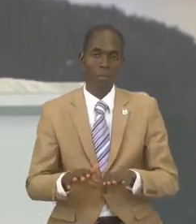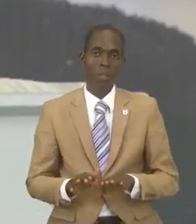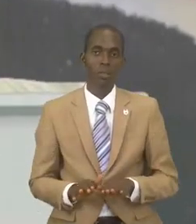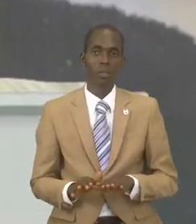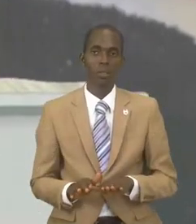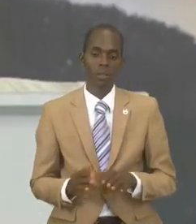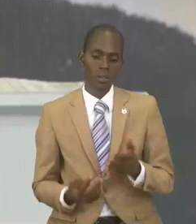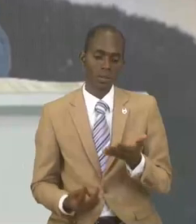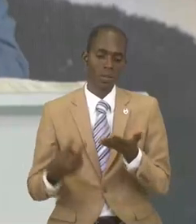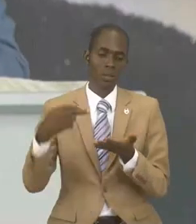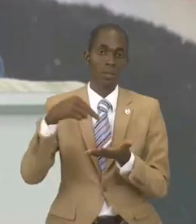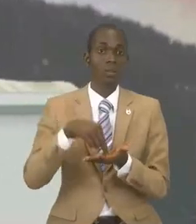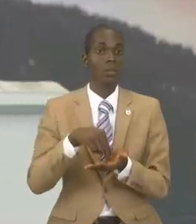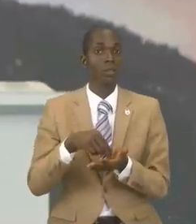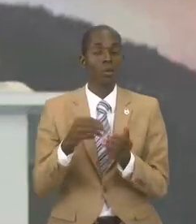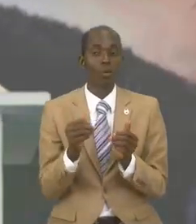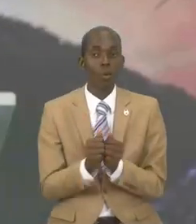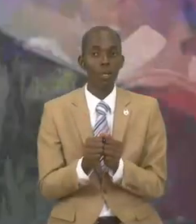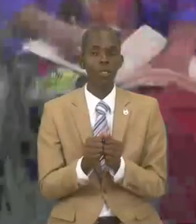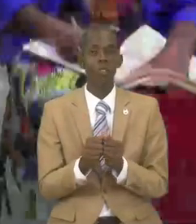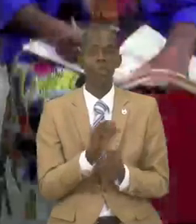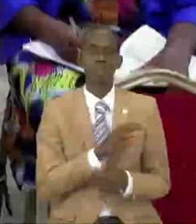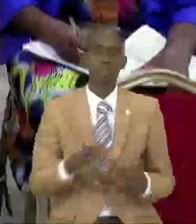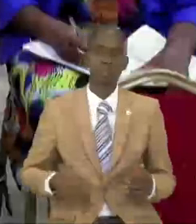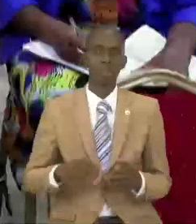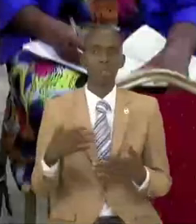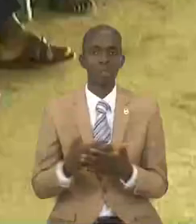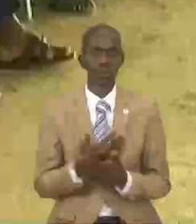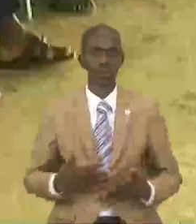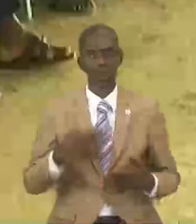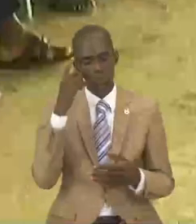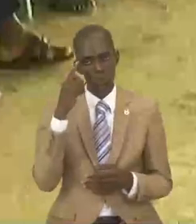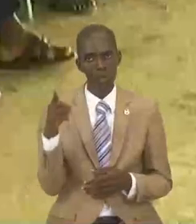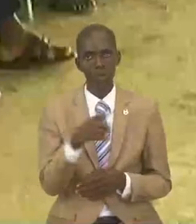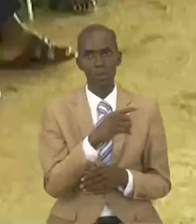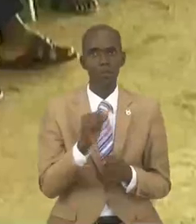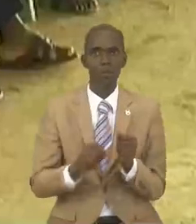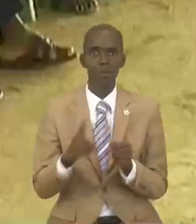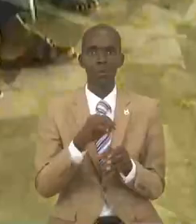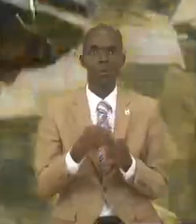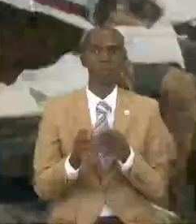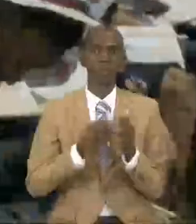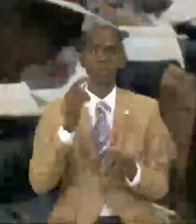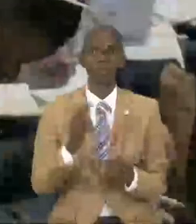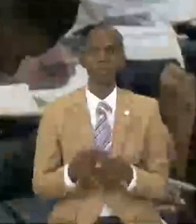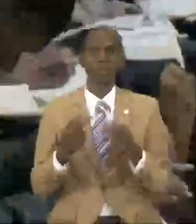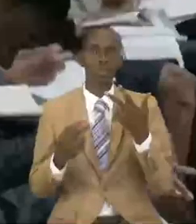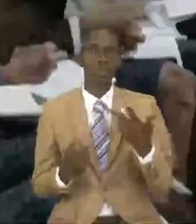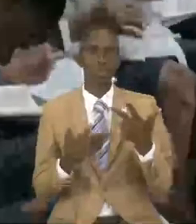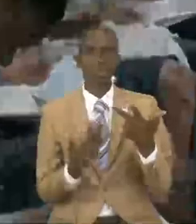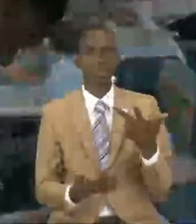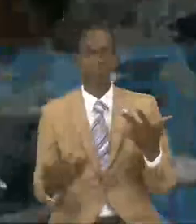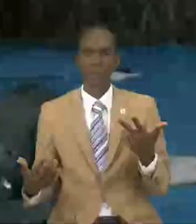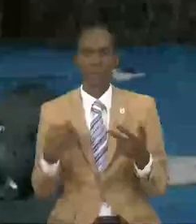enseveli, ressuscité, une nouvelle vie pour tout le monde au nom de Jésus-Christ. Nous allons voir